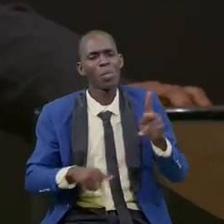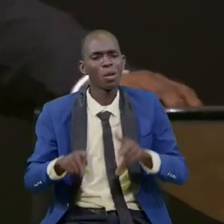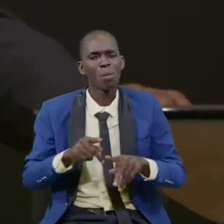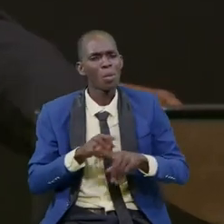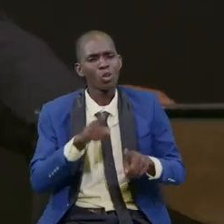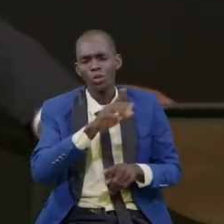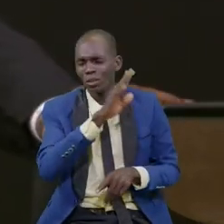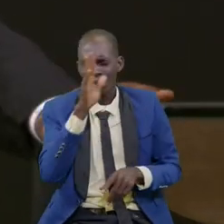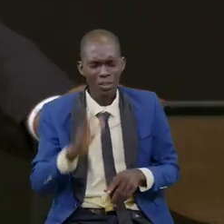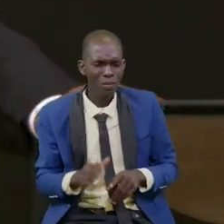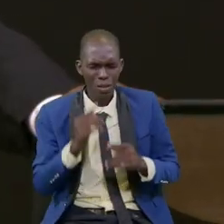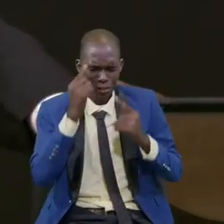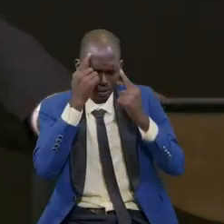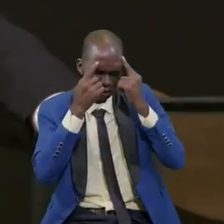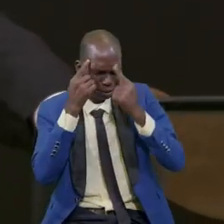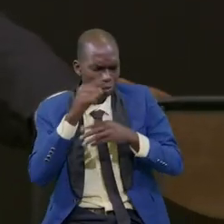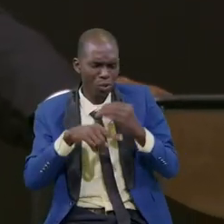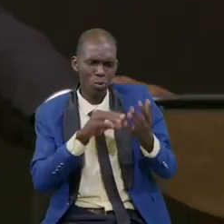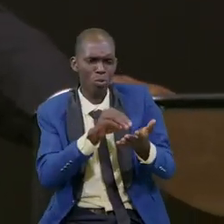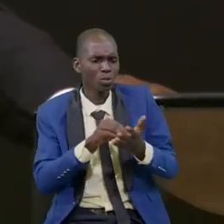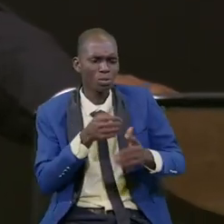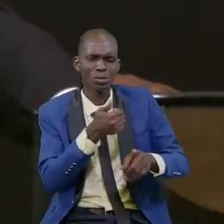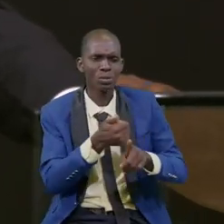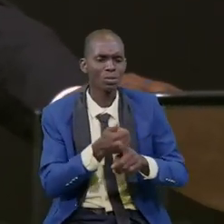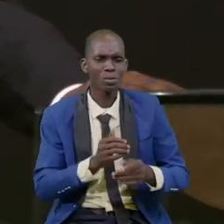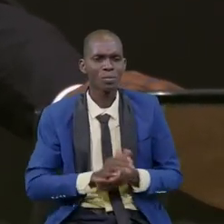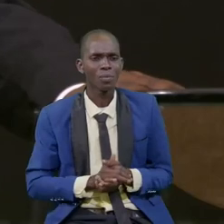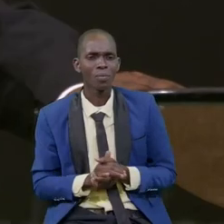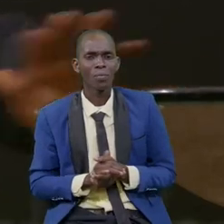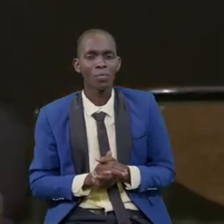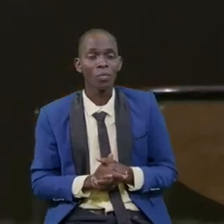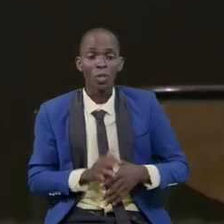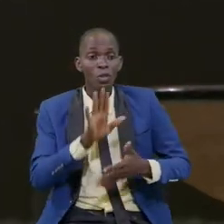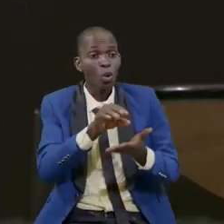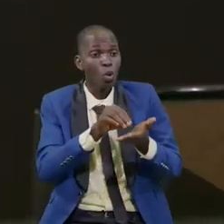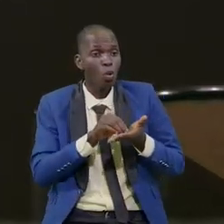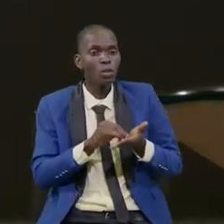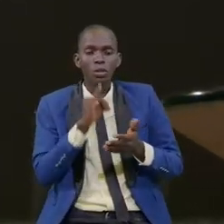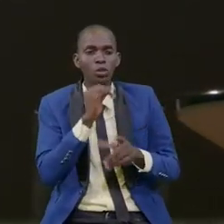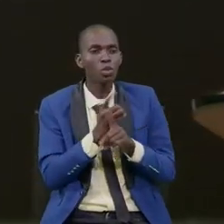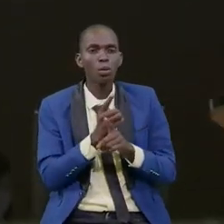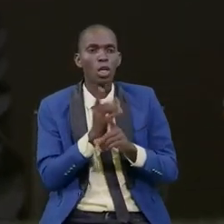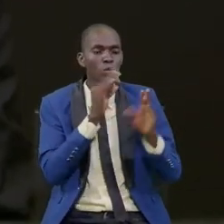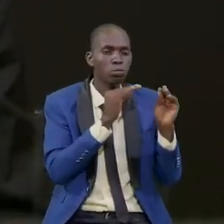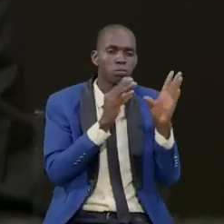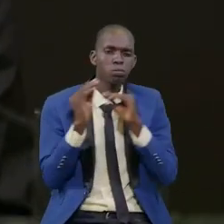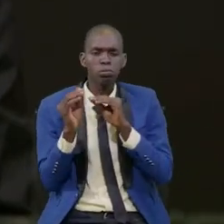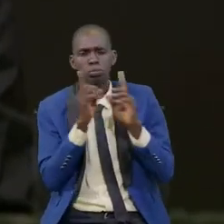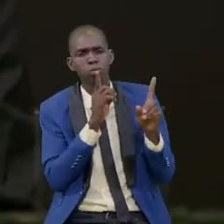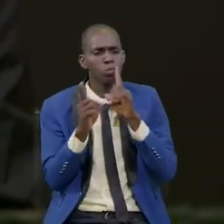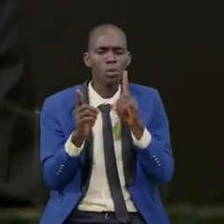mais tu n'es pas une personne réfléchie, méditative. Et pour toi, c'est de